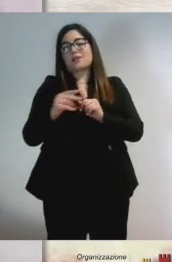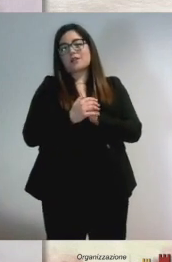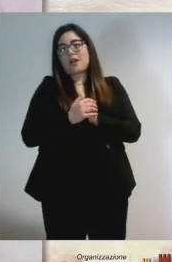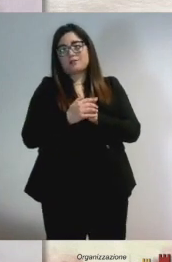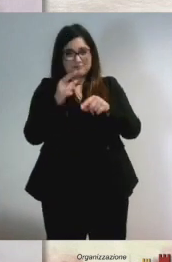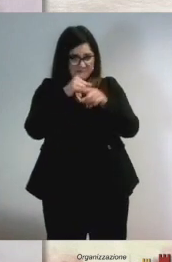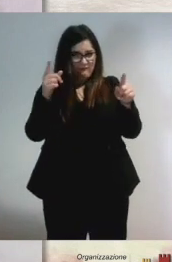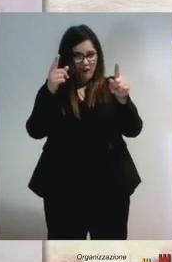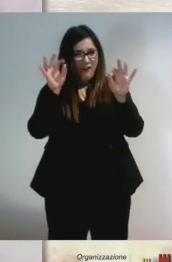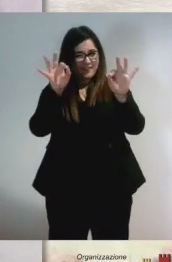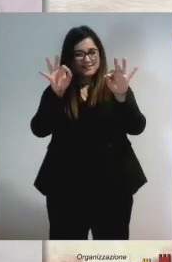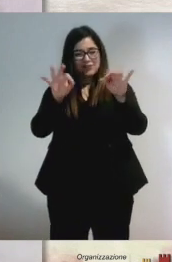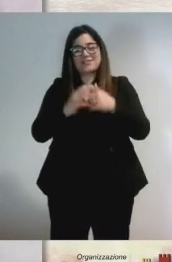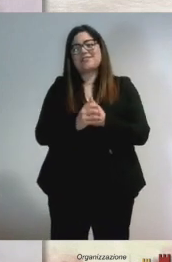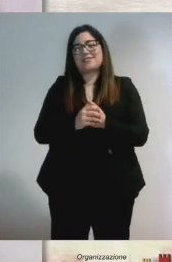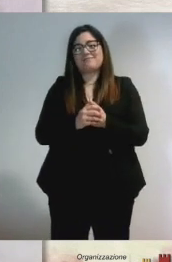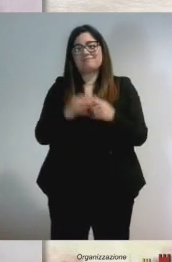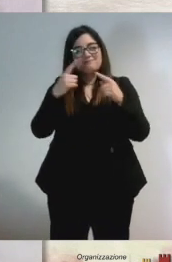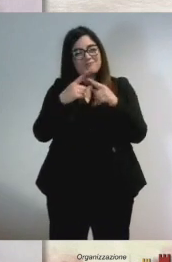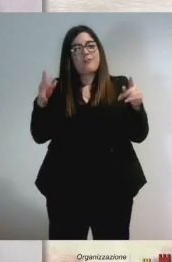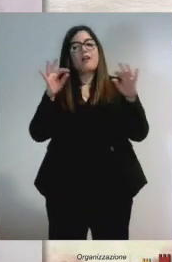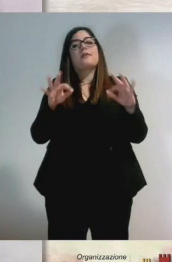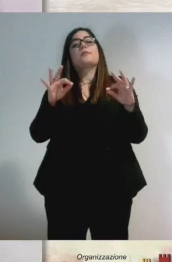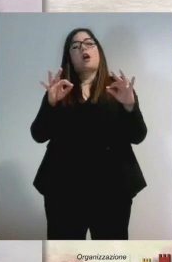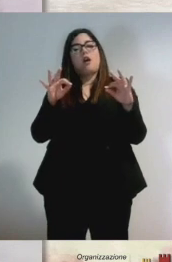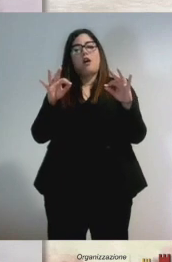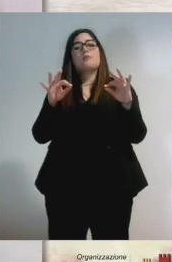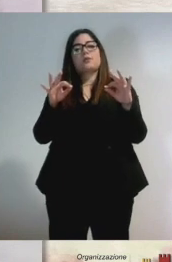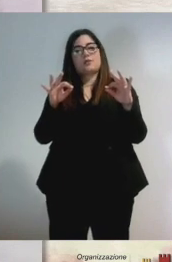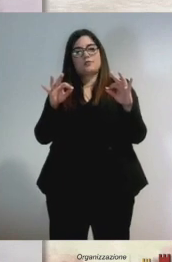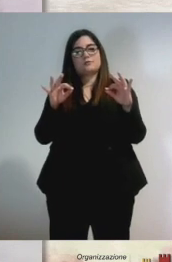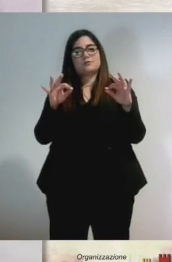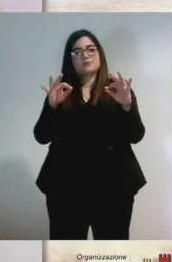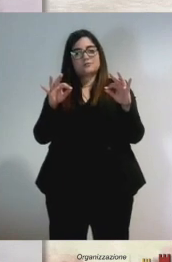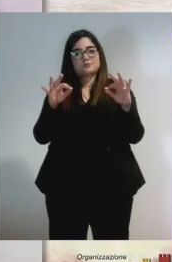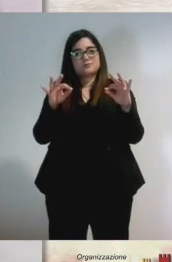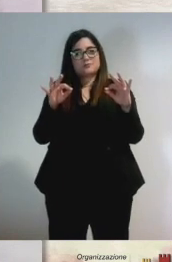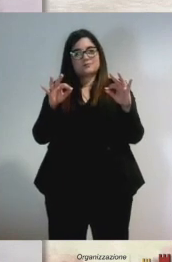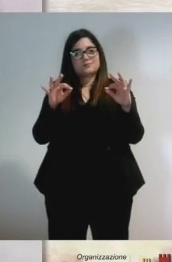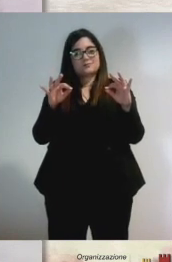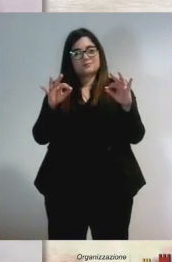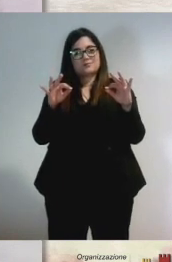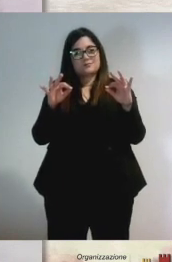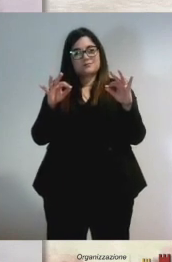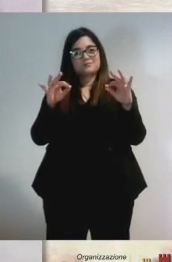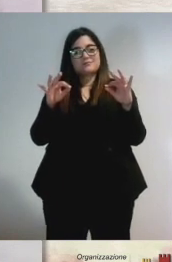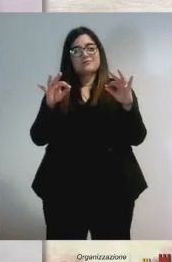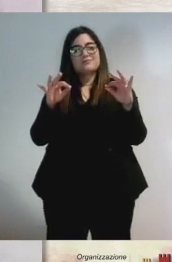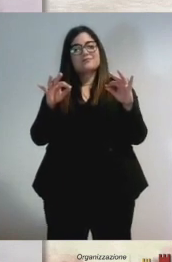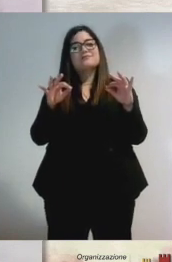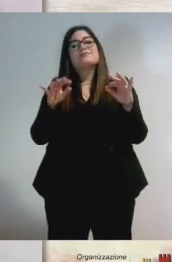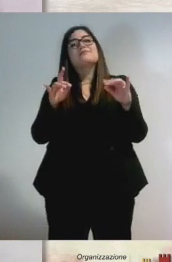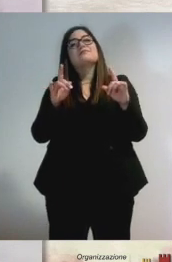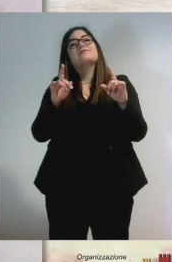l'Italia moderno siete quei Pontieri tra quelli che come me sono nati dalle